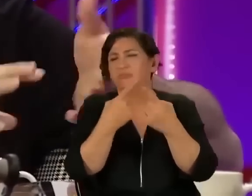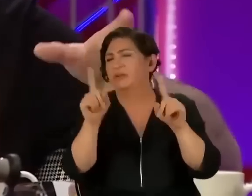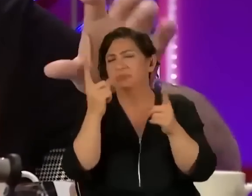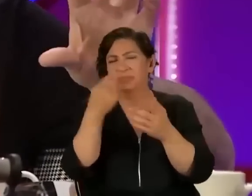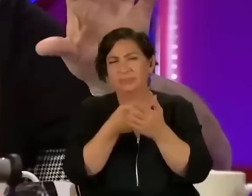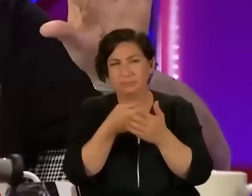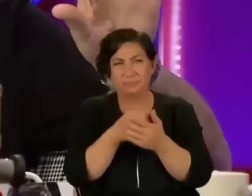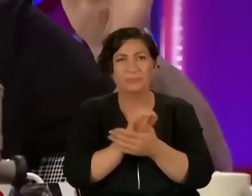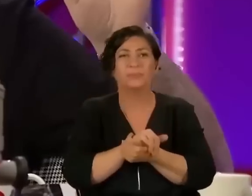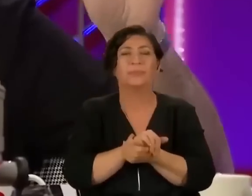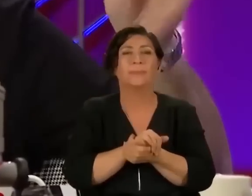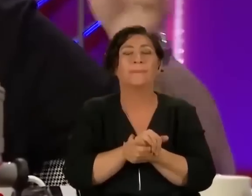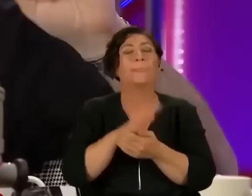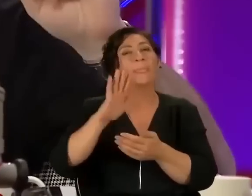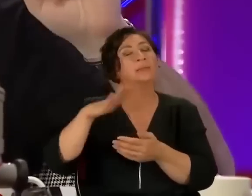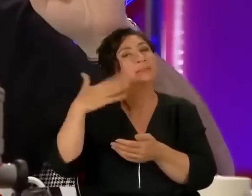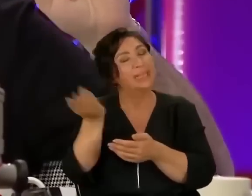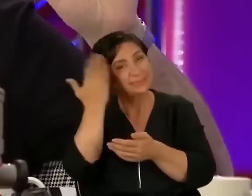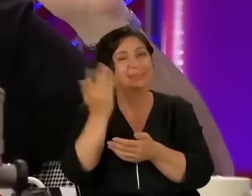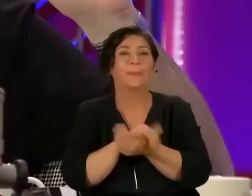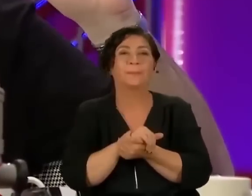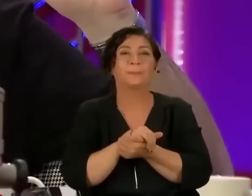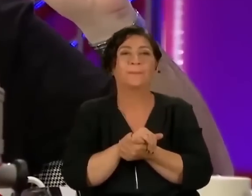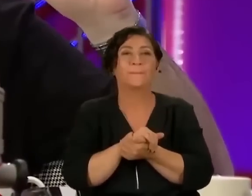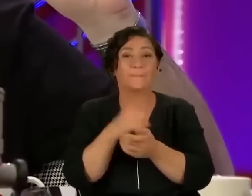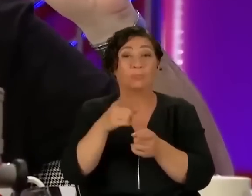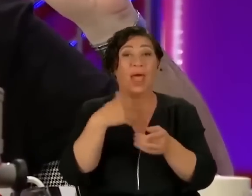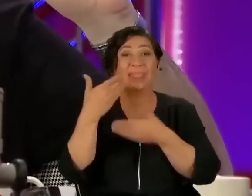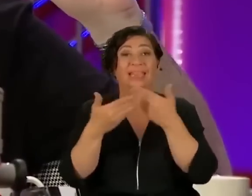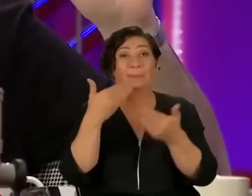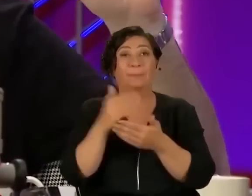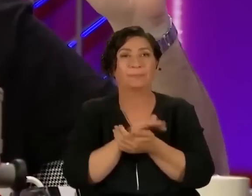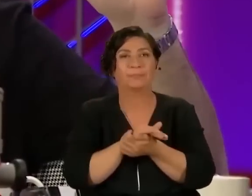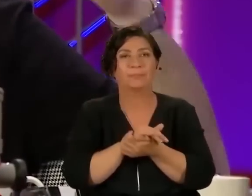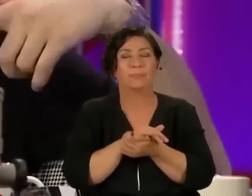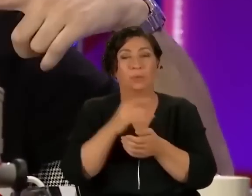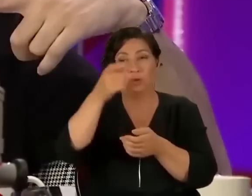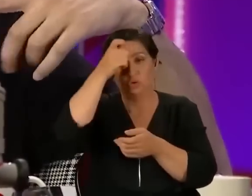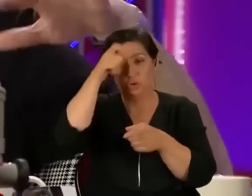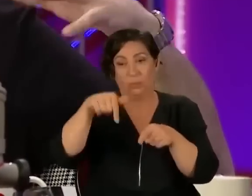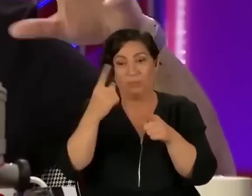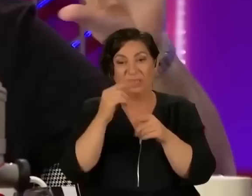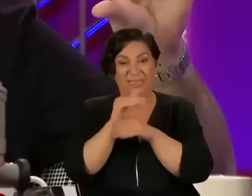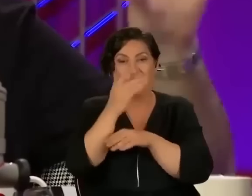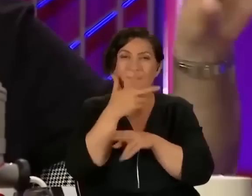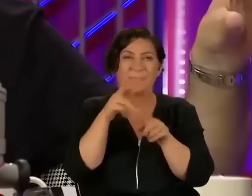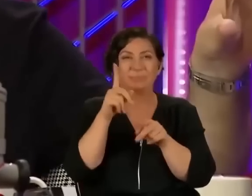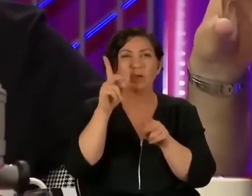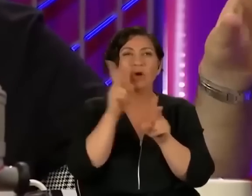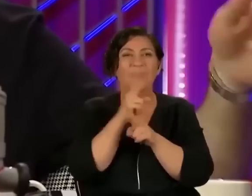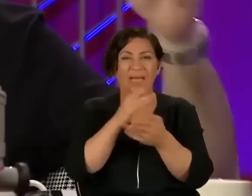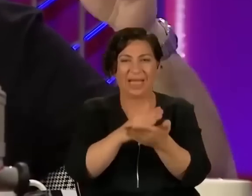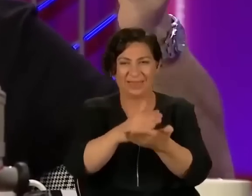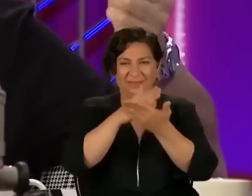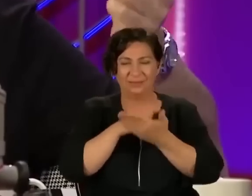Şavur gibi bir şeydir. Neyse, ondan sonra daha dedim ben bunu anlatırım. Çünkü Türkiye'de de böyle bir şey yaşamıştım benzer. Bir komedyen